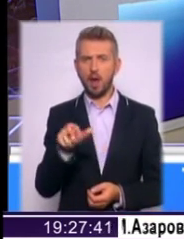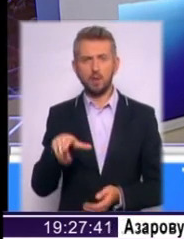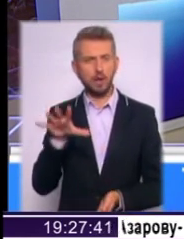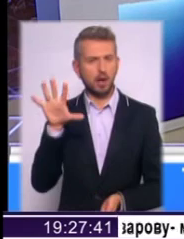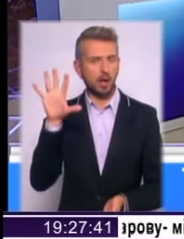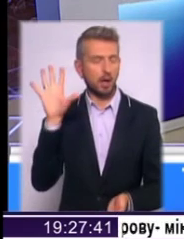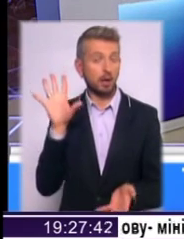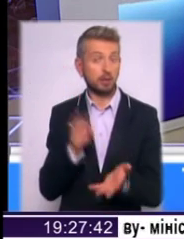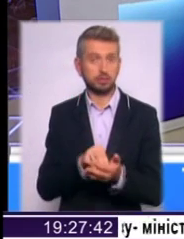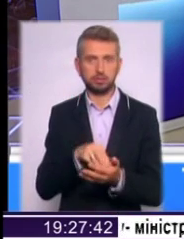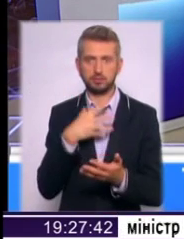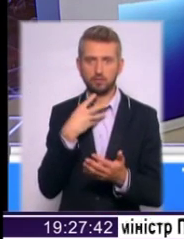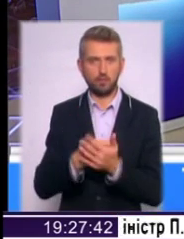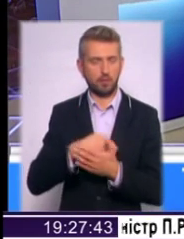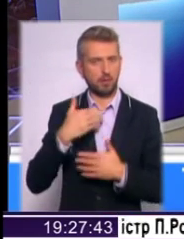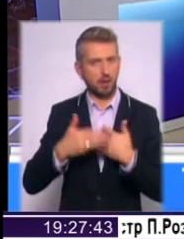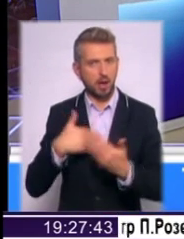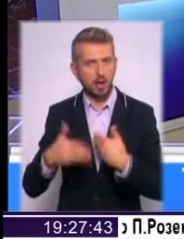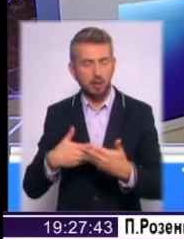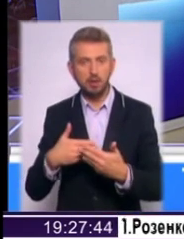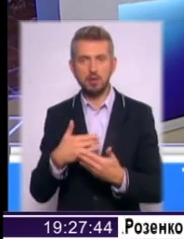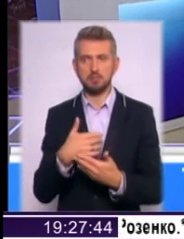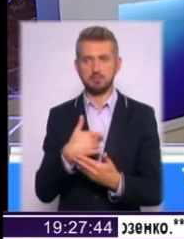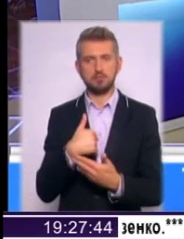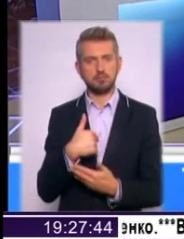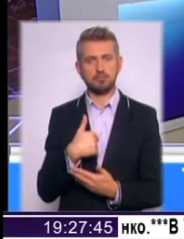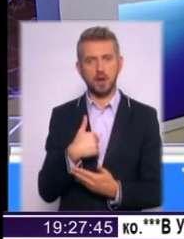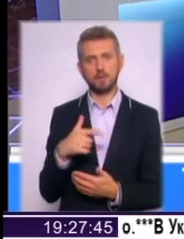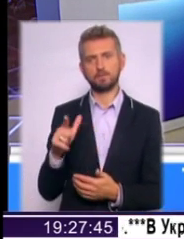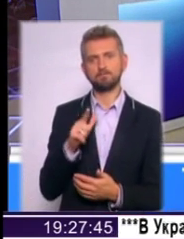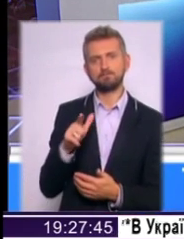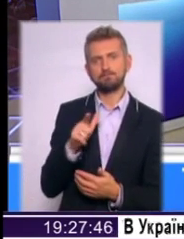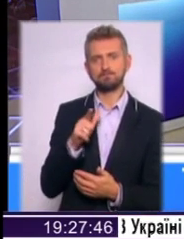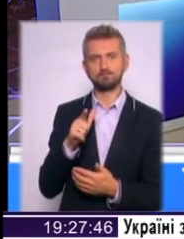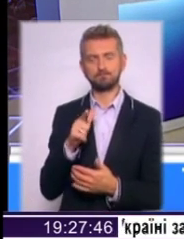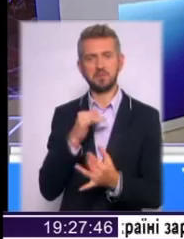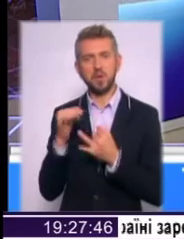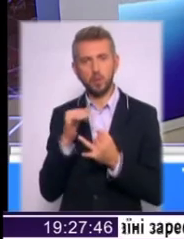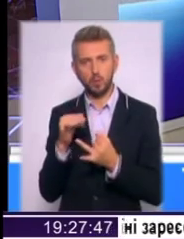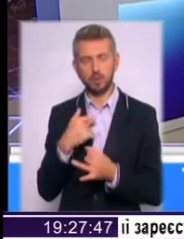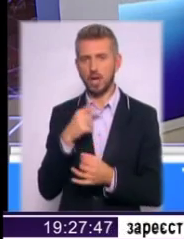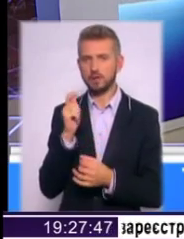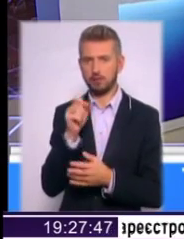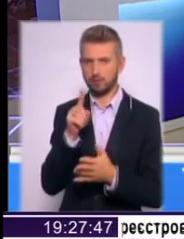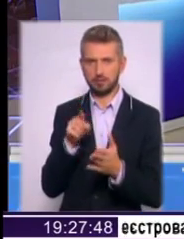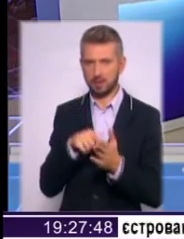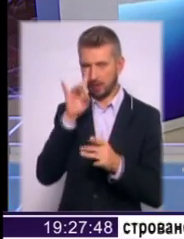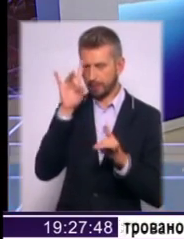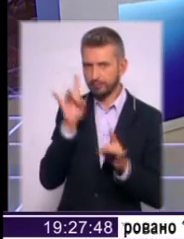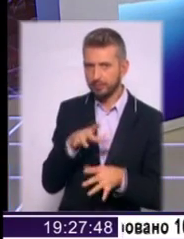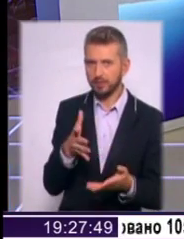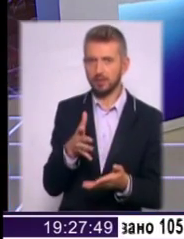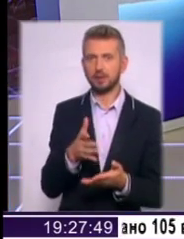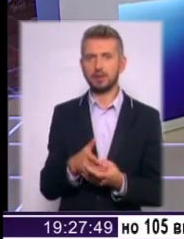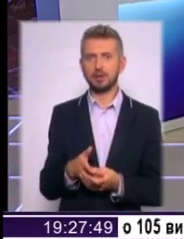своїй кар'єрі, я з ними своєрідно і спілкуюсь в цій студії. Я ставлю запитання, які неочікувані,